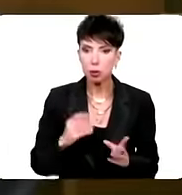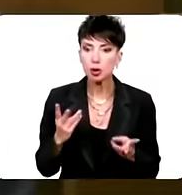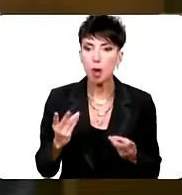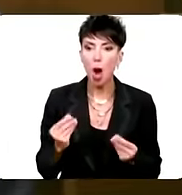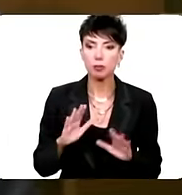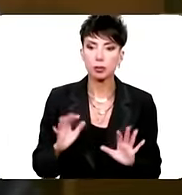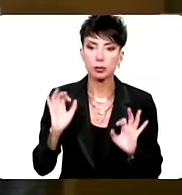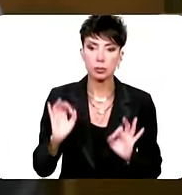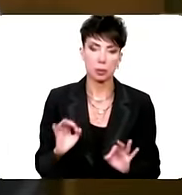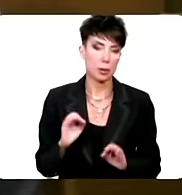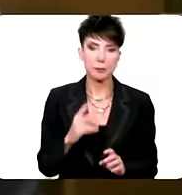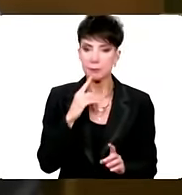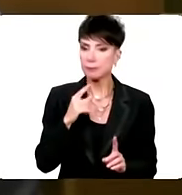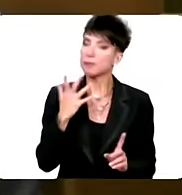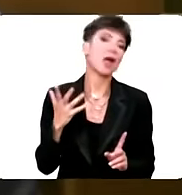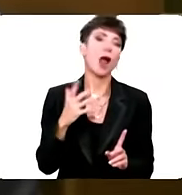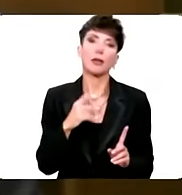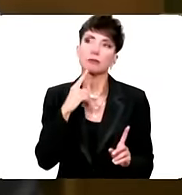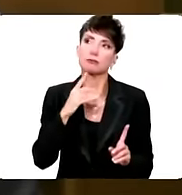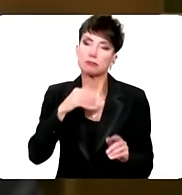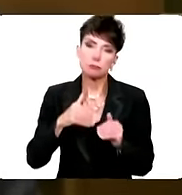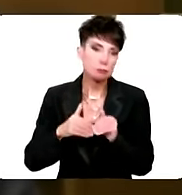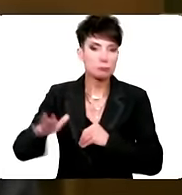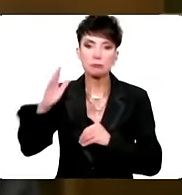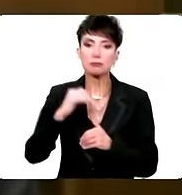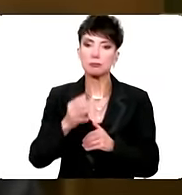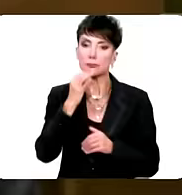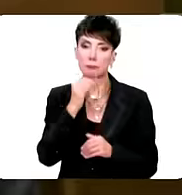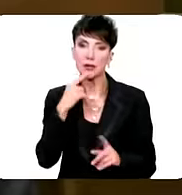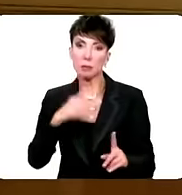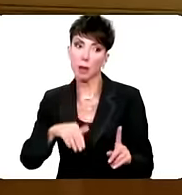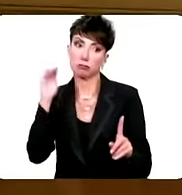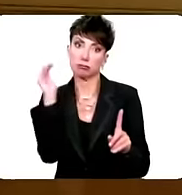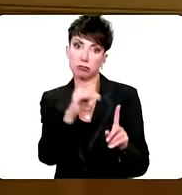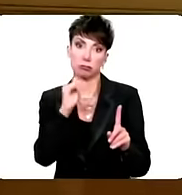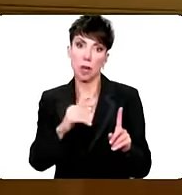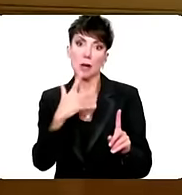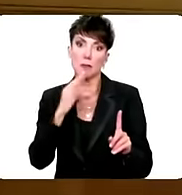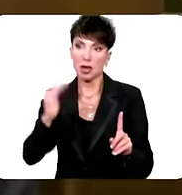Πρόεδρε? Έχετε λάβει μια εντολή. Ναι. Μητσοτάκη, κάνε αλλαγές. Φαντάζομαι το εισπράτεται.